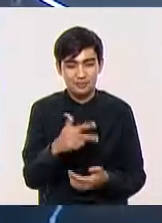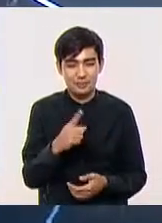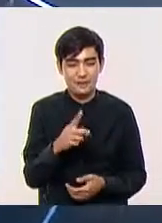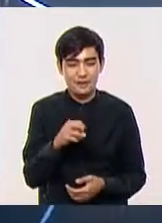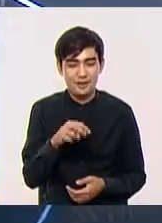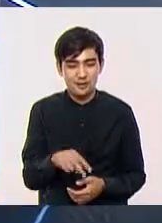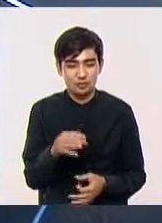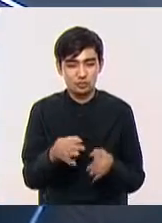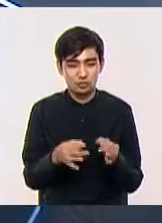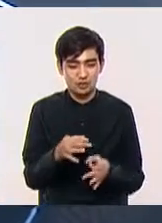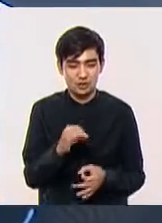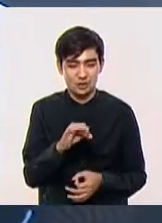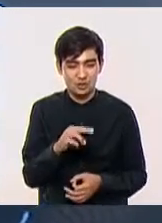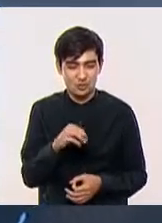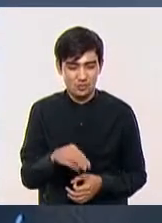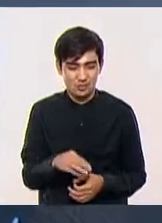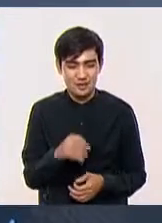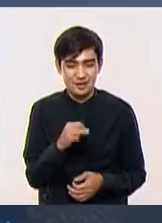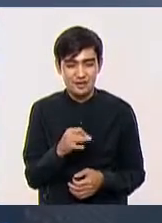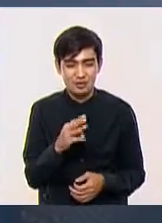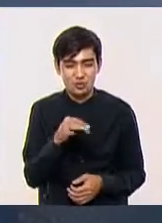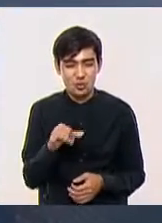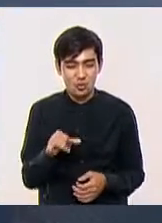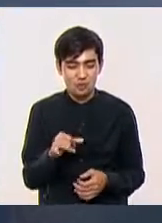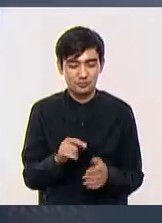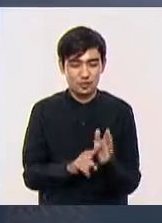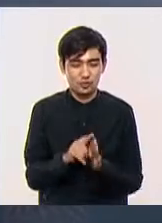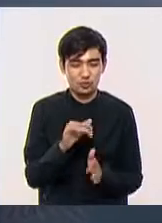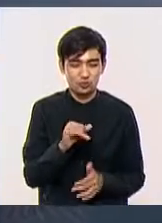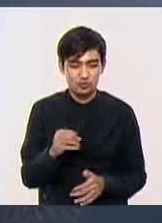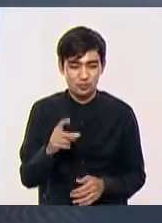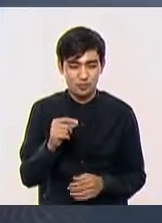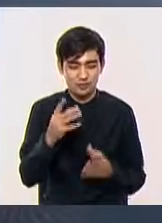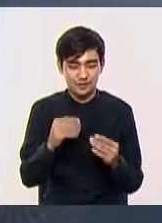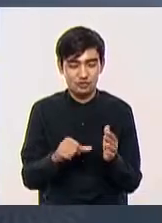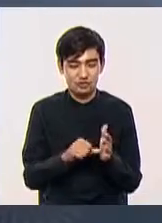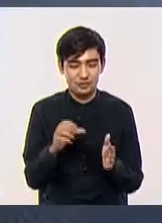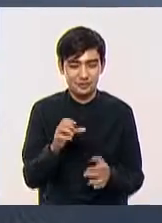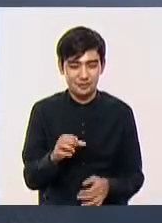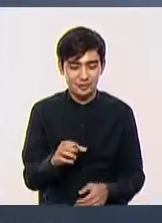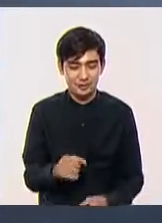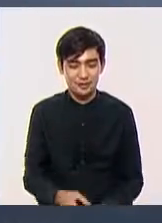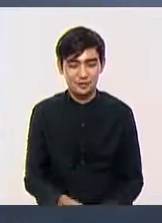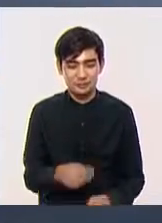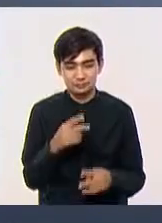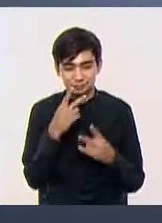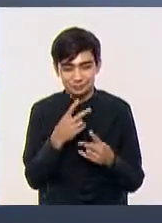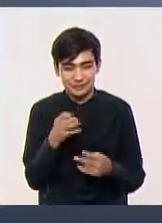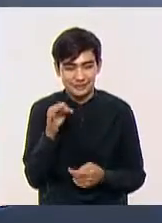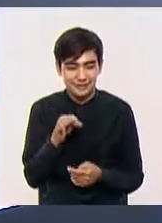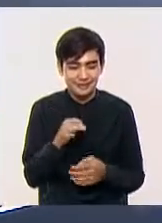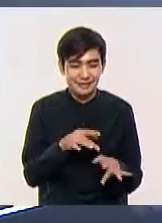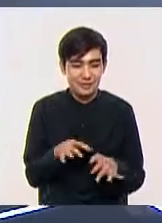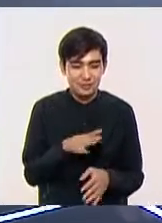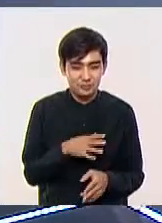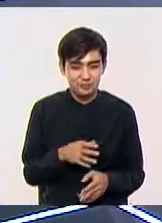31 канала «Суд идет». Шоу в формате судебного процесса стартует уже в понедельник, 6 сентября. Наблюдайте за интересными